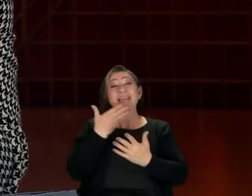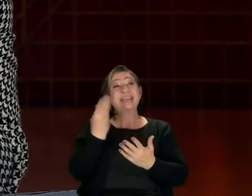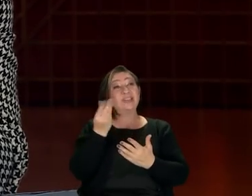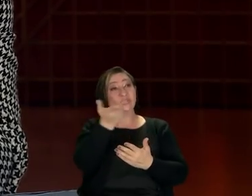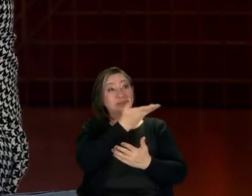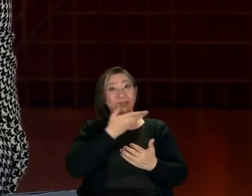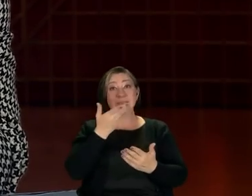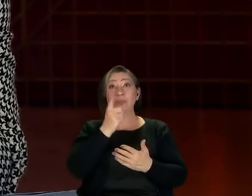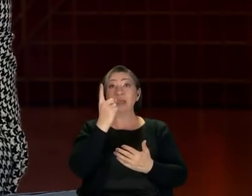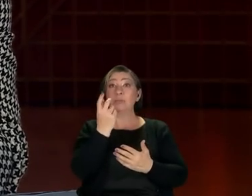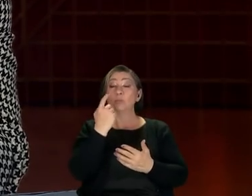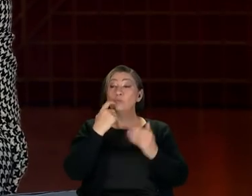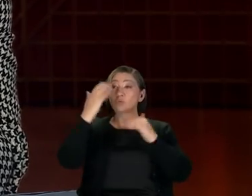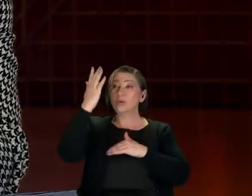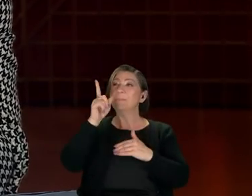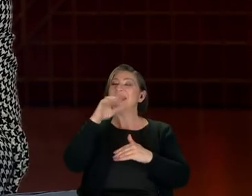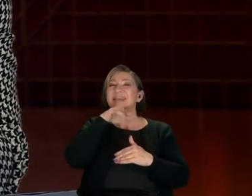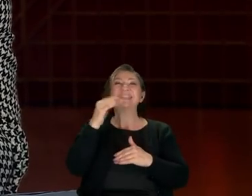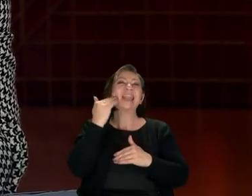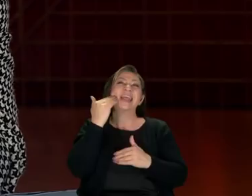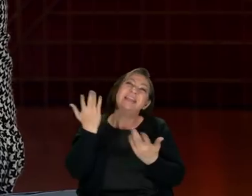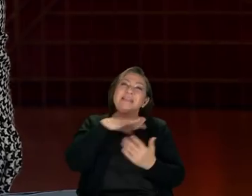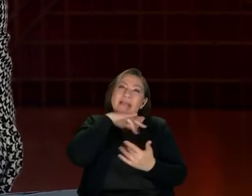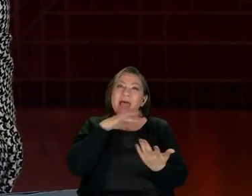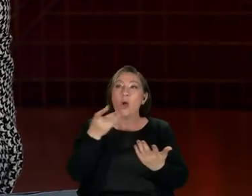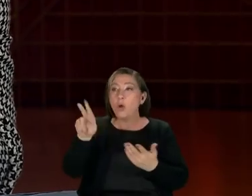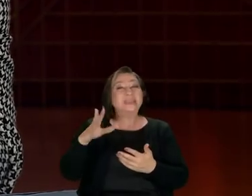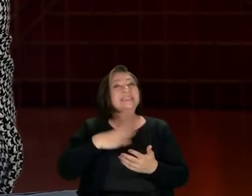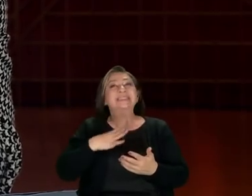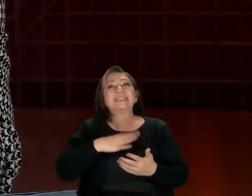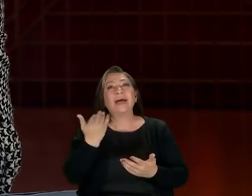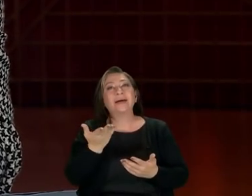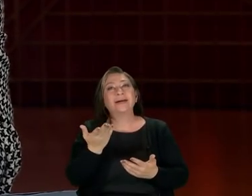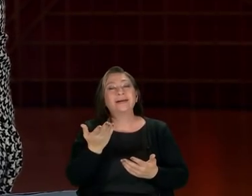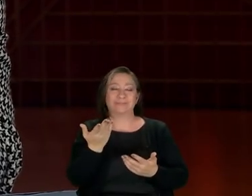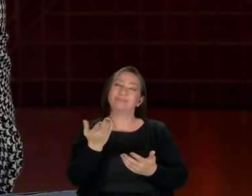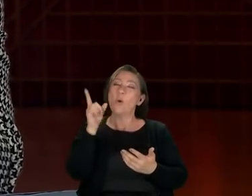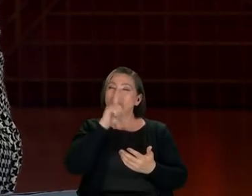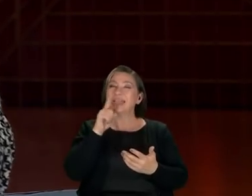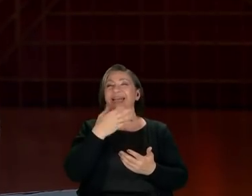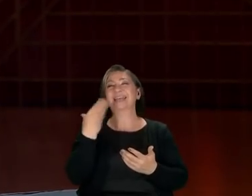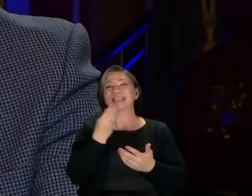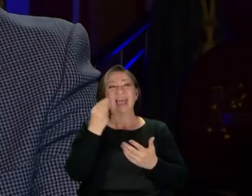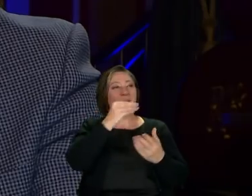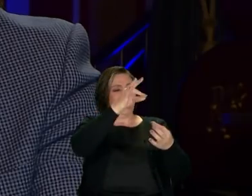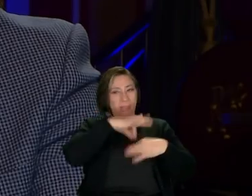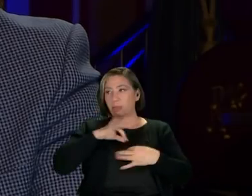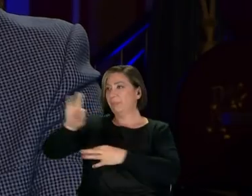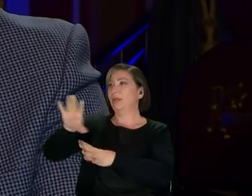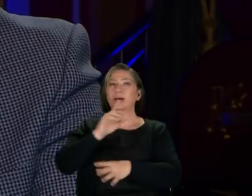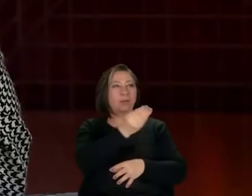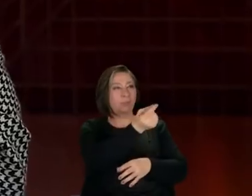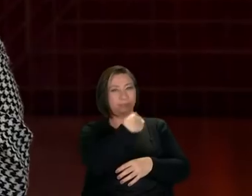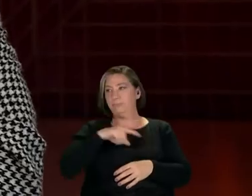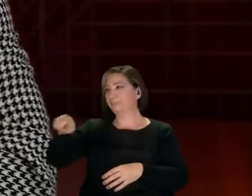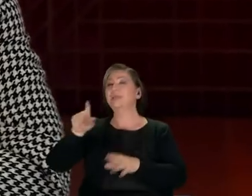insan bir büyüğünün, bir yaşlı insanın ölmesini ister? Dolayısıyla gençlerin de taşıyıcı olmamak açısından en